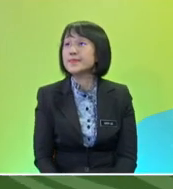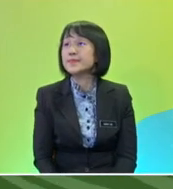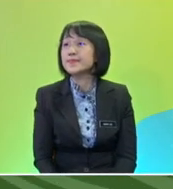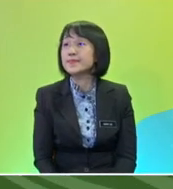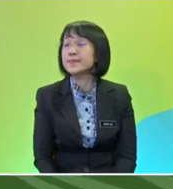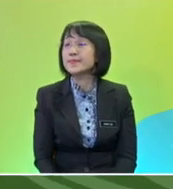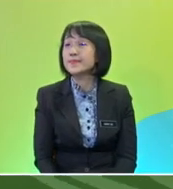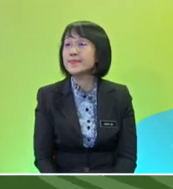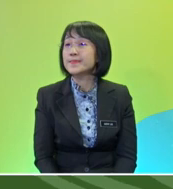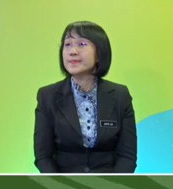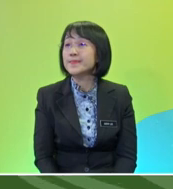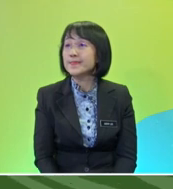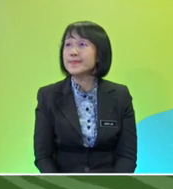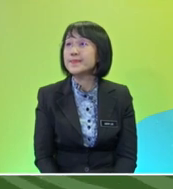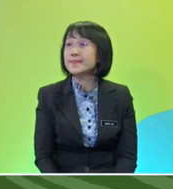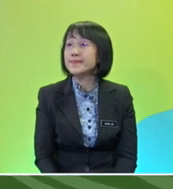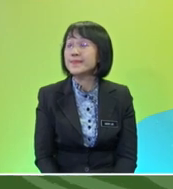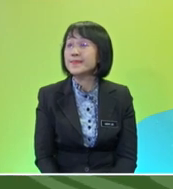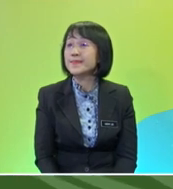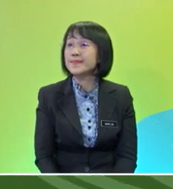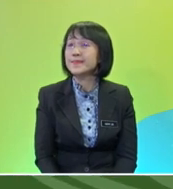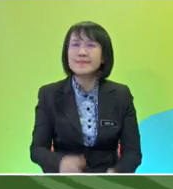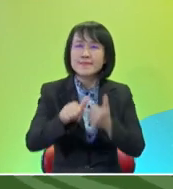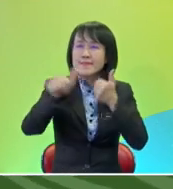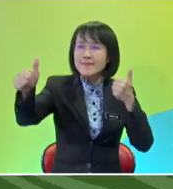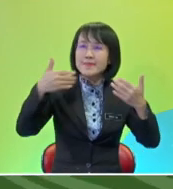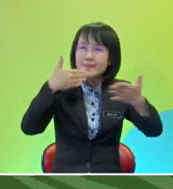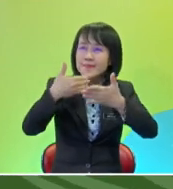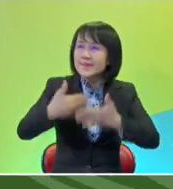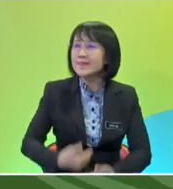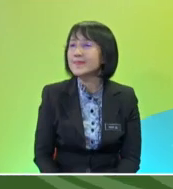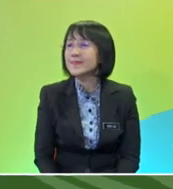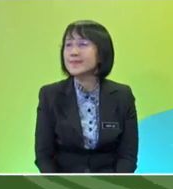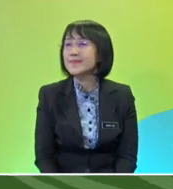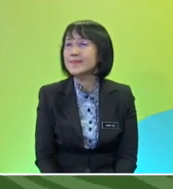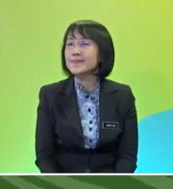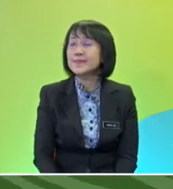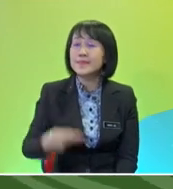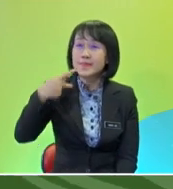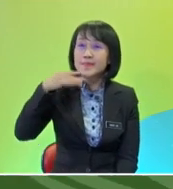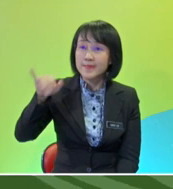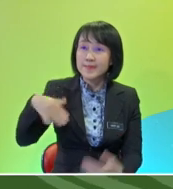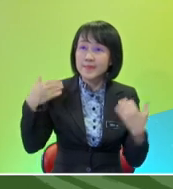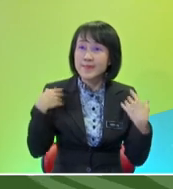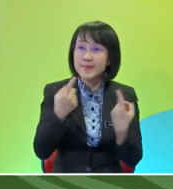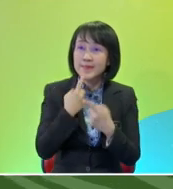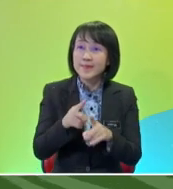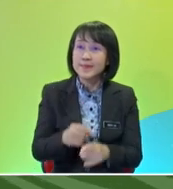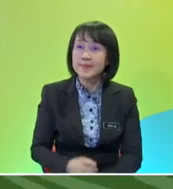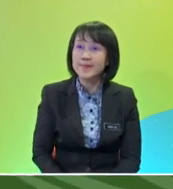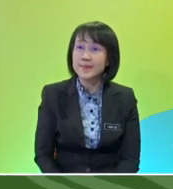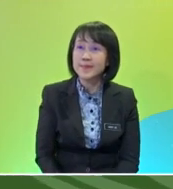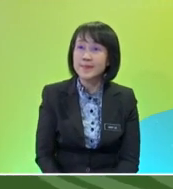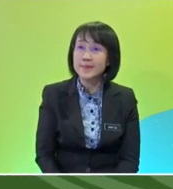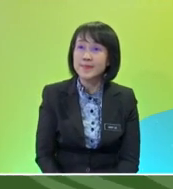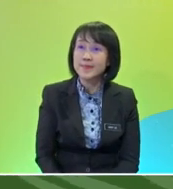Yeah. Oh, Yashwini tulis macam tu. Dekat sikit Yashwini. Jauh sangat tu. Okey, Pejong ada tak jawapan?